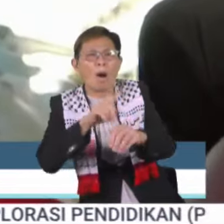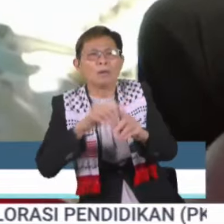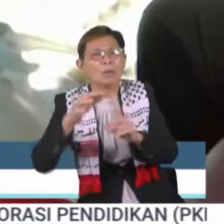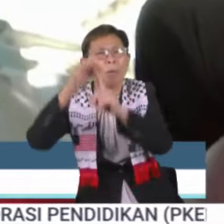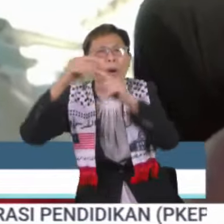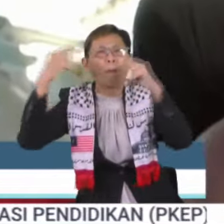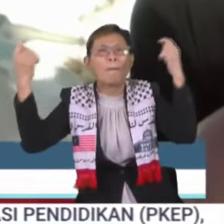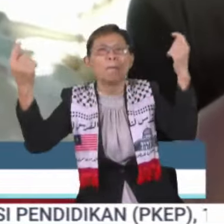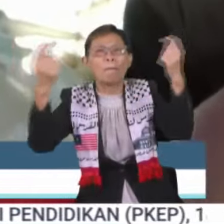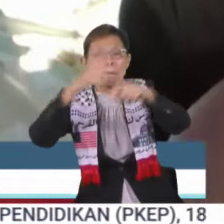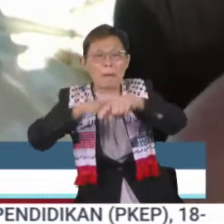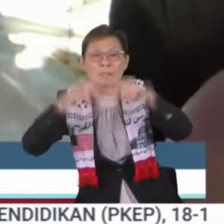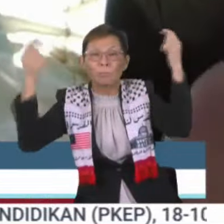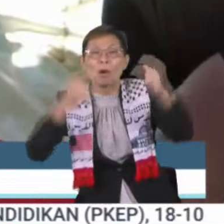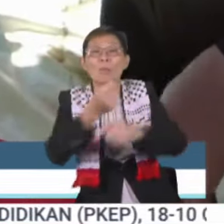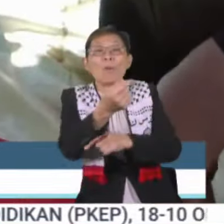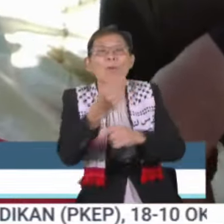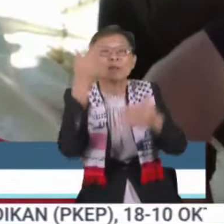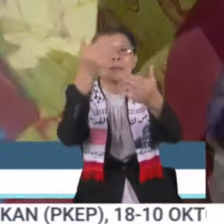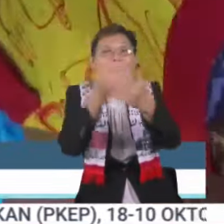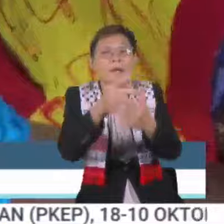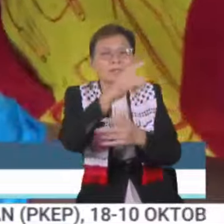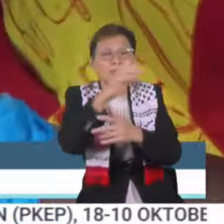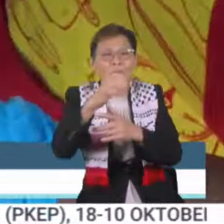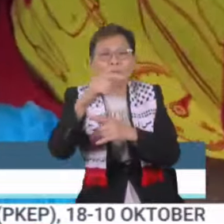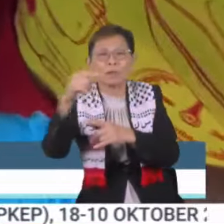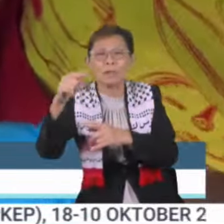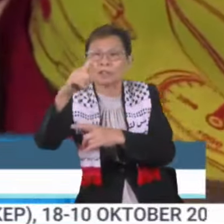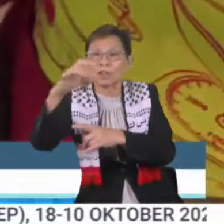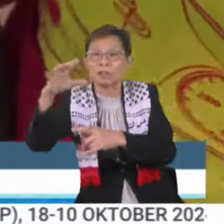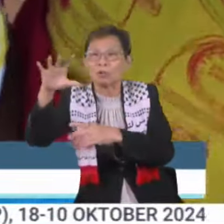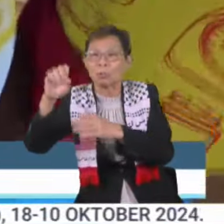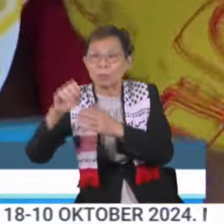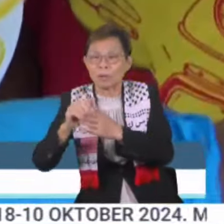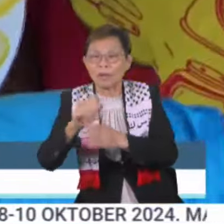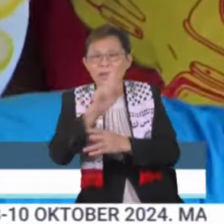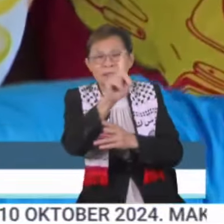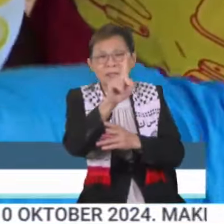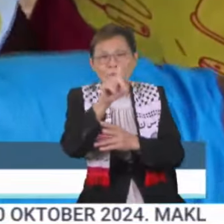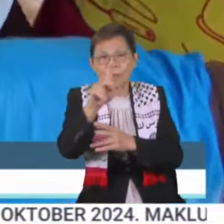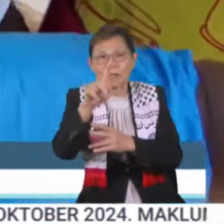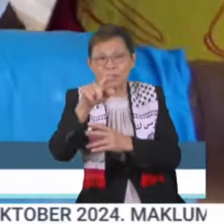perayaan. Harganya boleh mencecah antara RM100 hingga RM150 sekilogram.